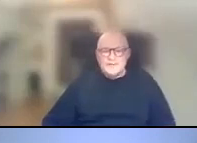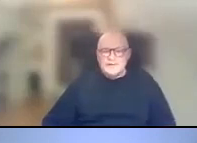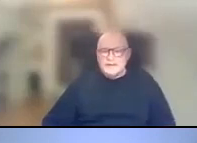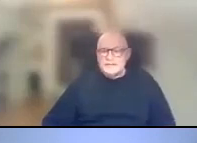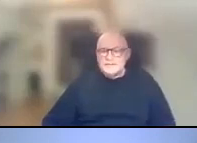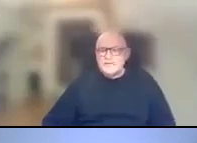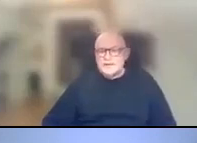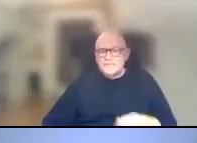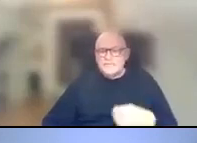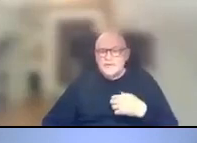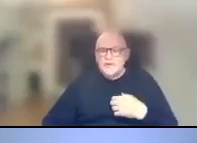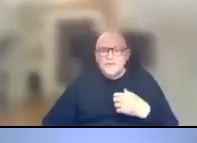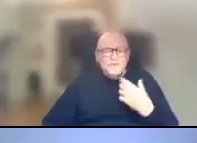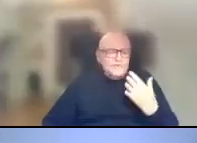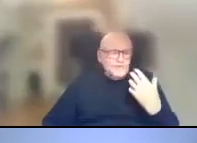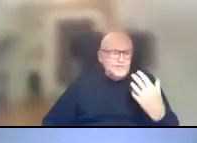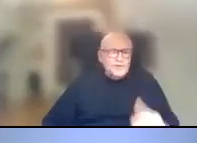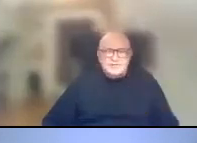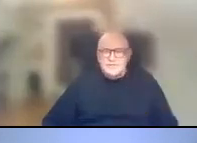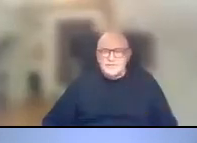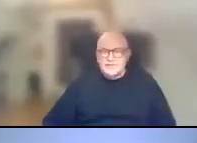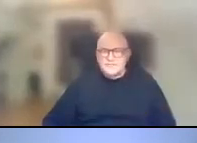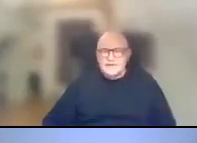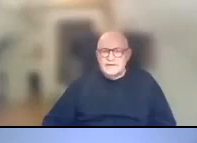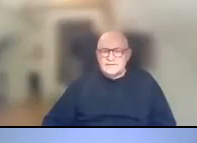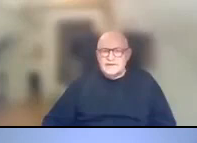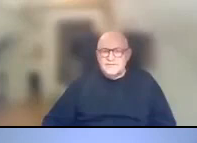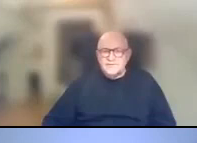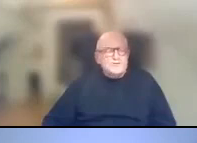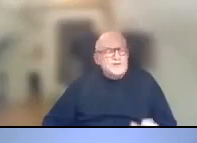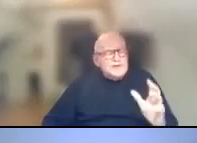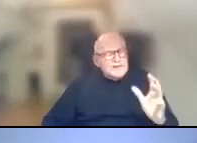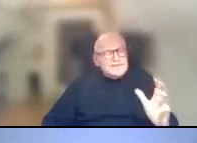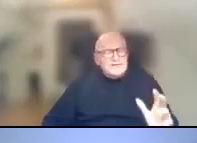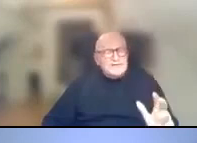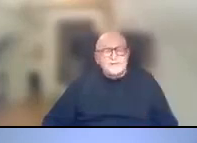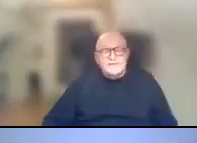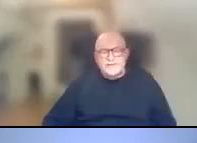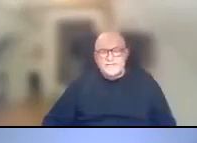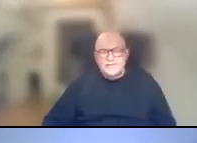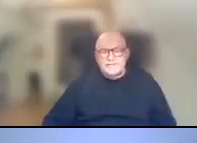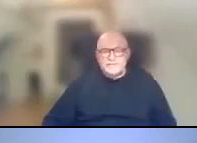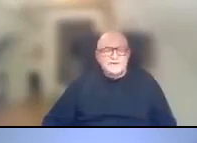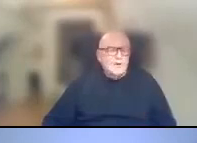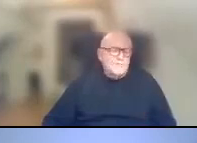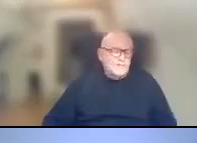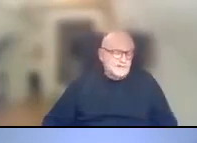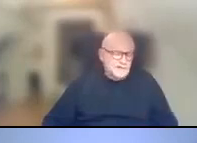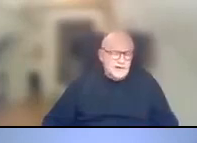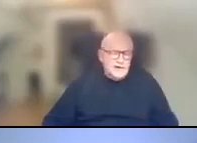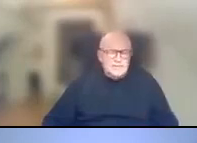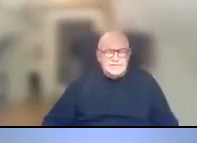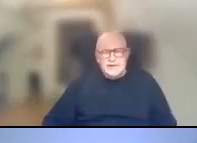leidenden Opfern gehandelt zu haben und wollte sie von ihrem Elend lösen. Das hat aber mit dem Empfinden der